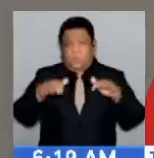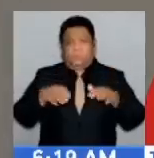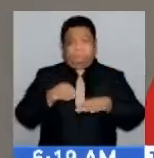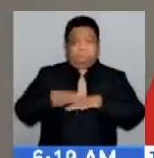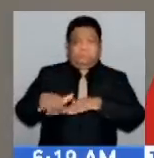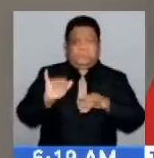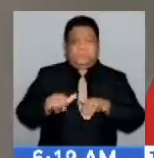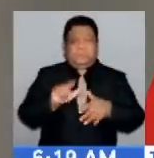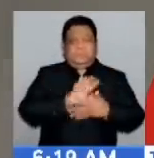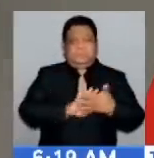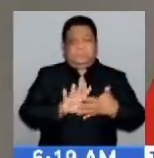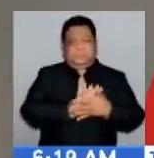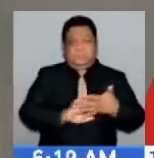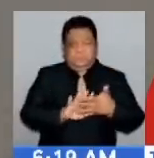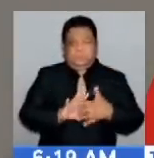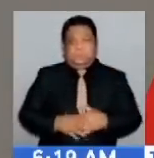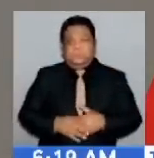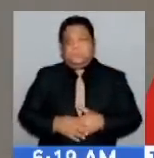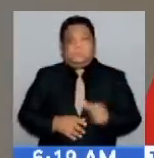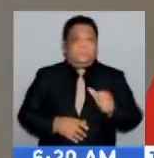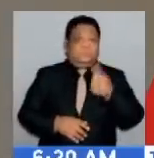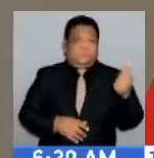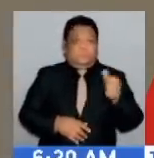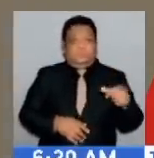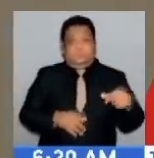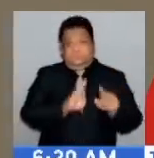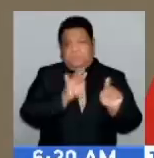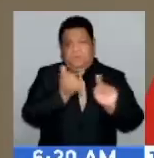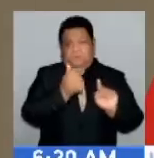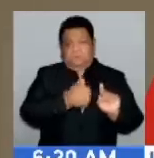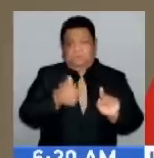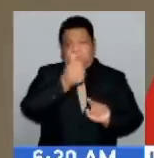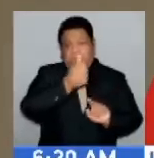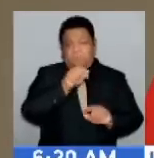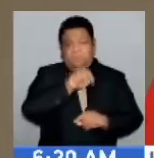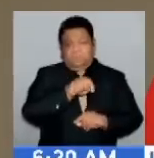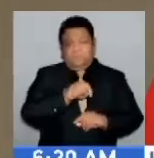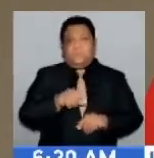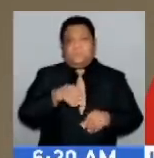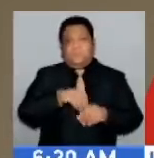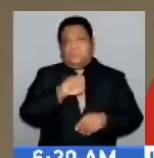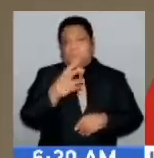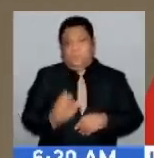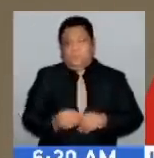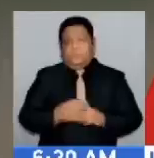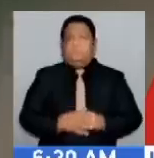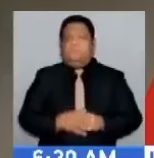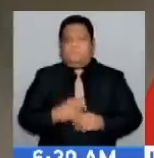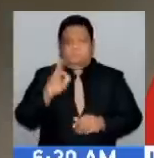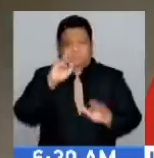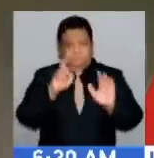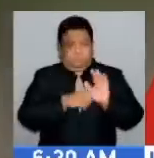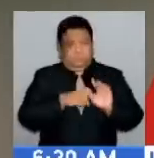Sa kuha naman ni SK Chairman Kirvin Bagayas ng Barangay Kabongbongan, Surigao City, makikita ang ilang lugar sa barangay na nalubog